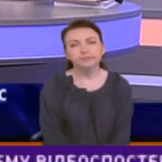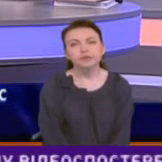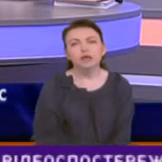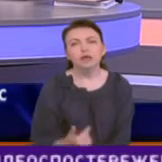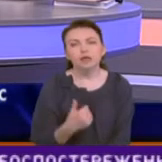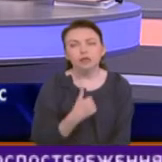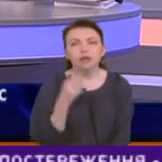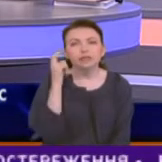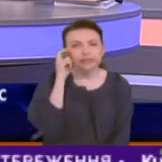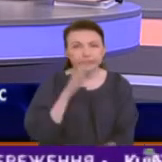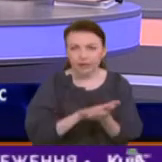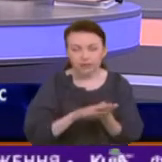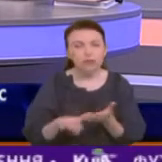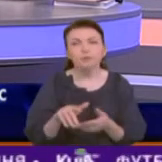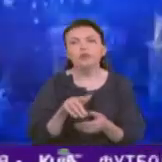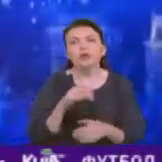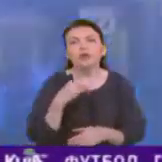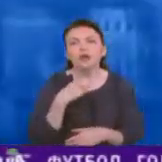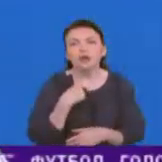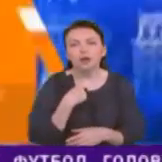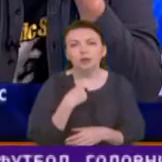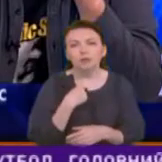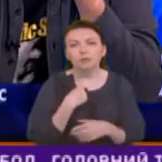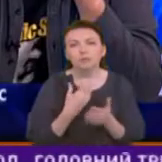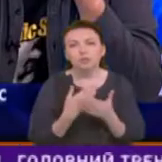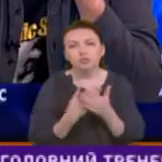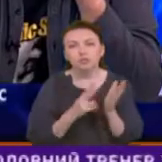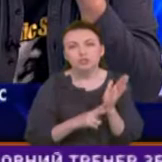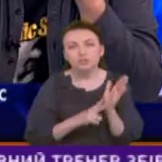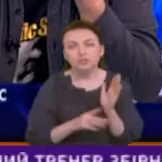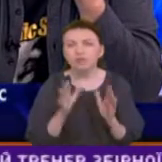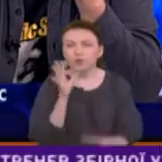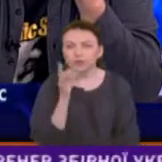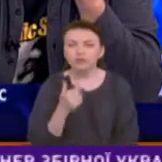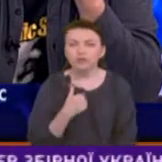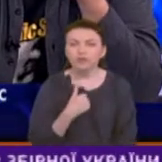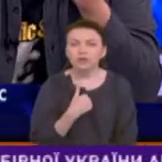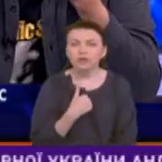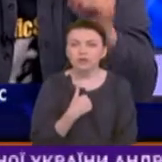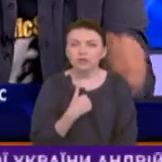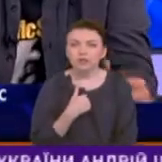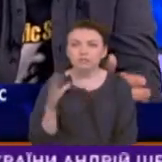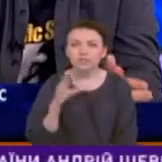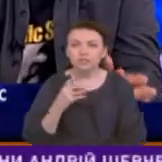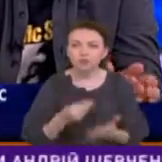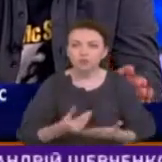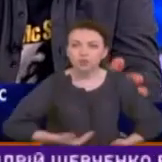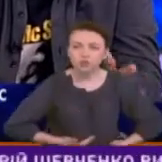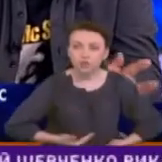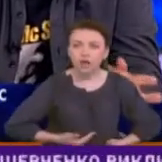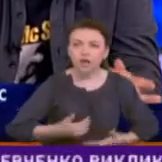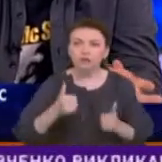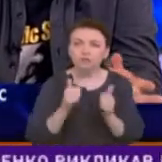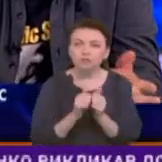Я киянка. Я, мені майже 70 років. Я все своє життя живу